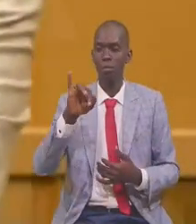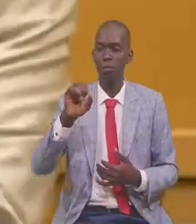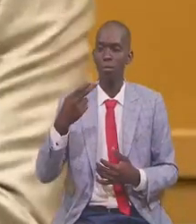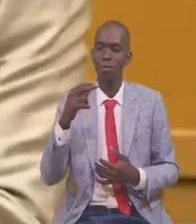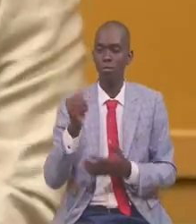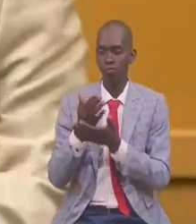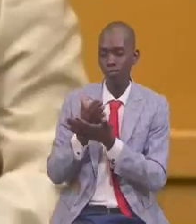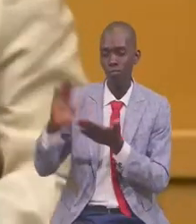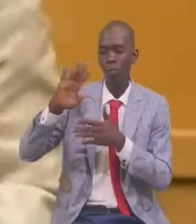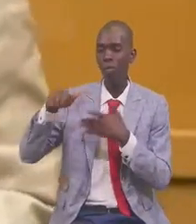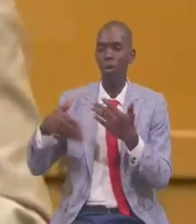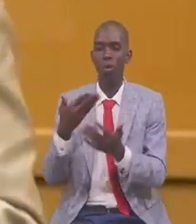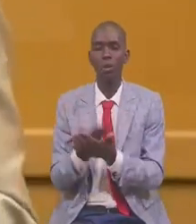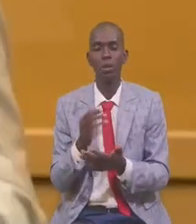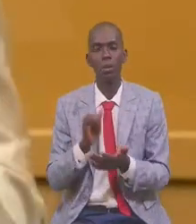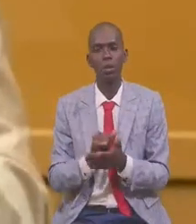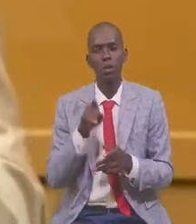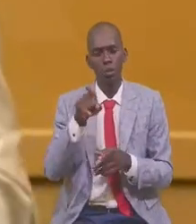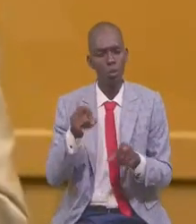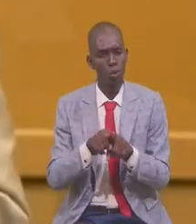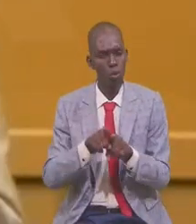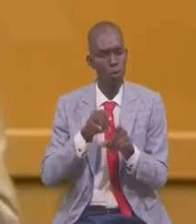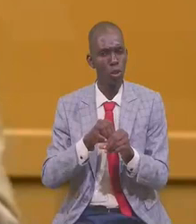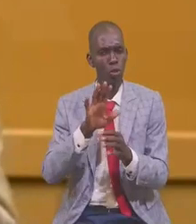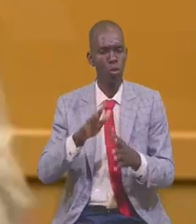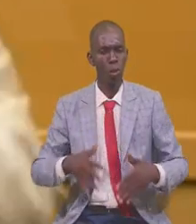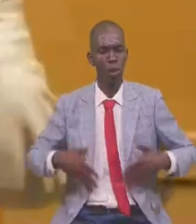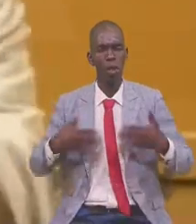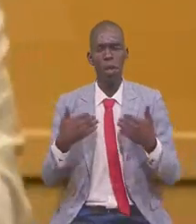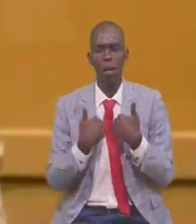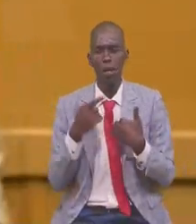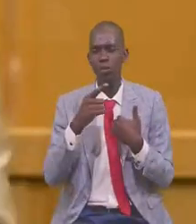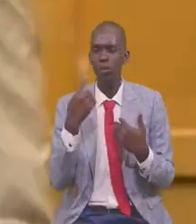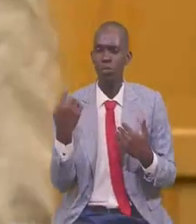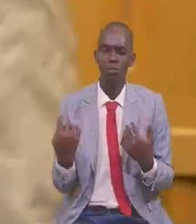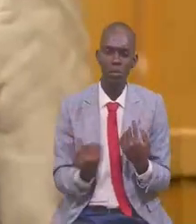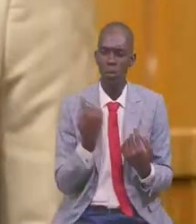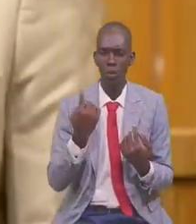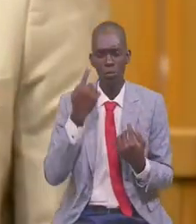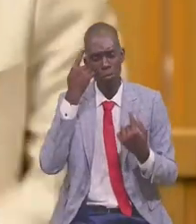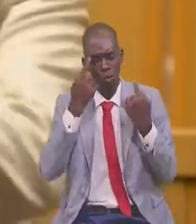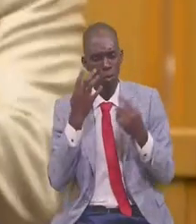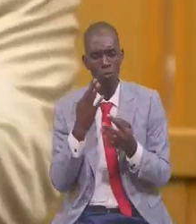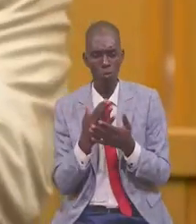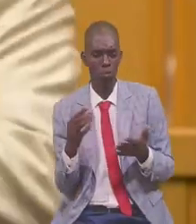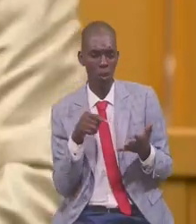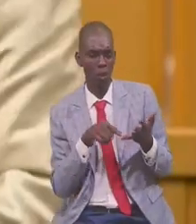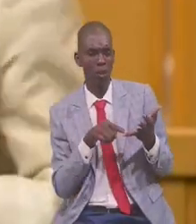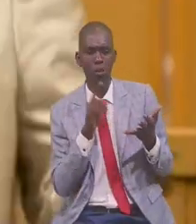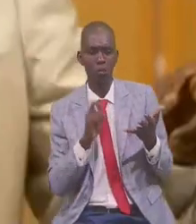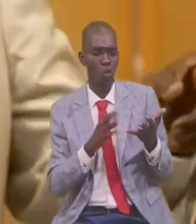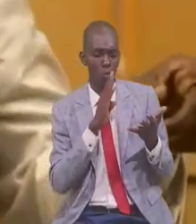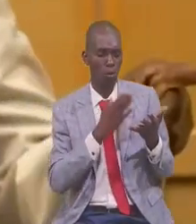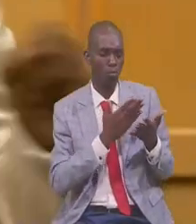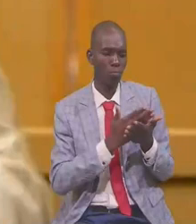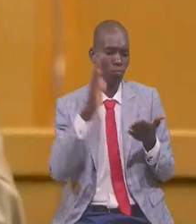ceci doit partir dans ta vie. Est-ce que tu as jamais pensé à quelque chose qui doit partir, ceci aussi doit partir, tel